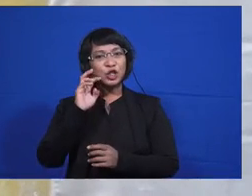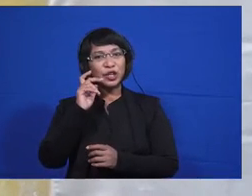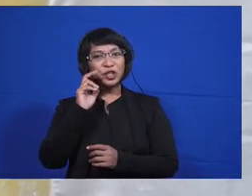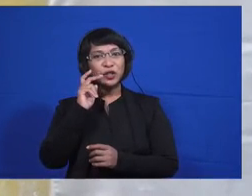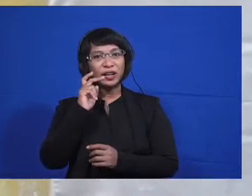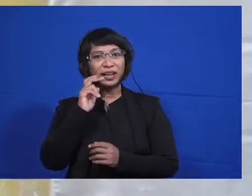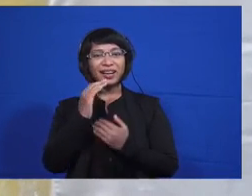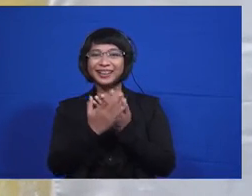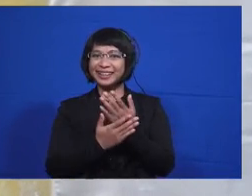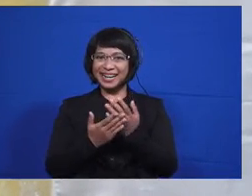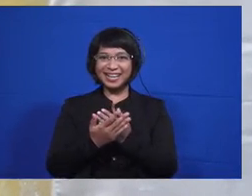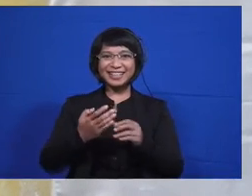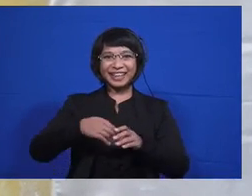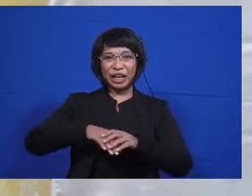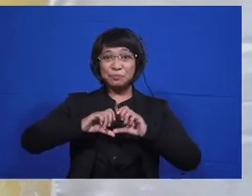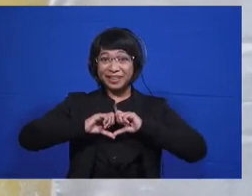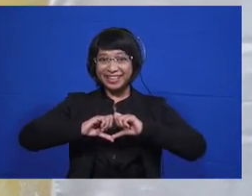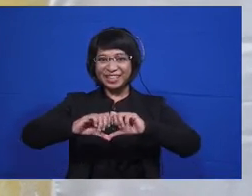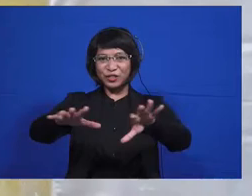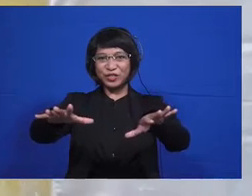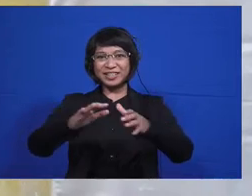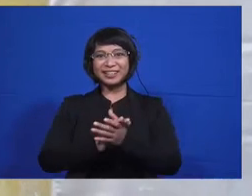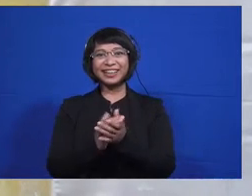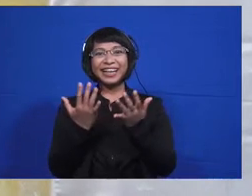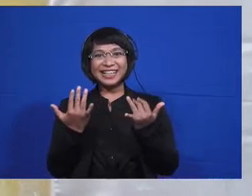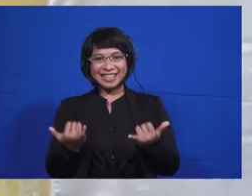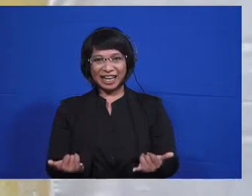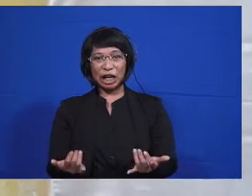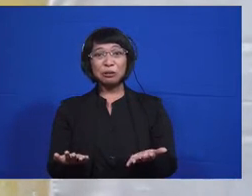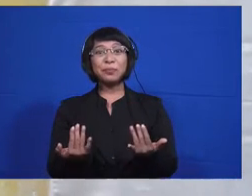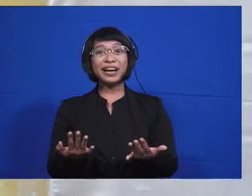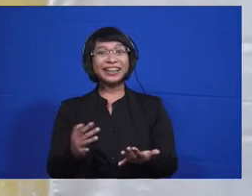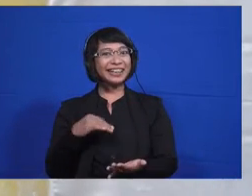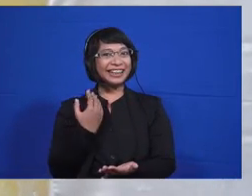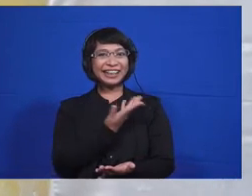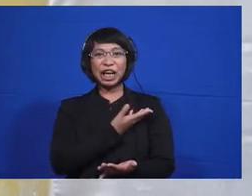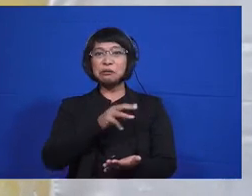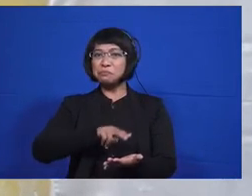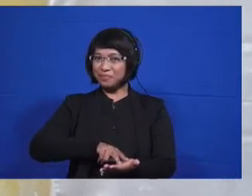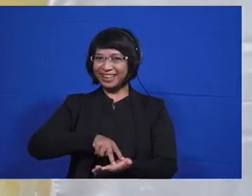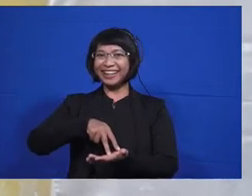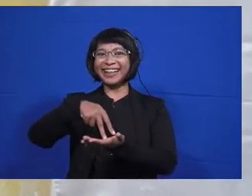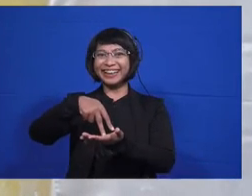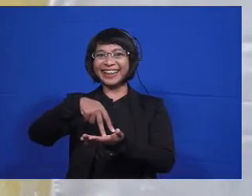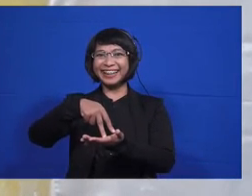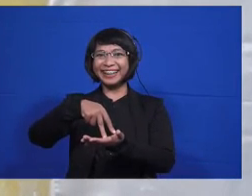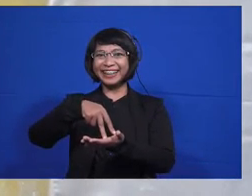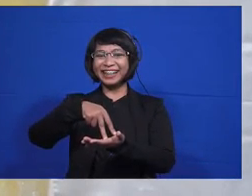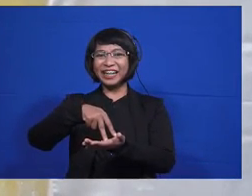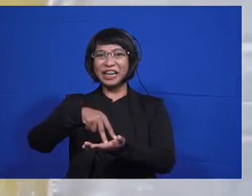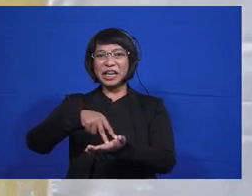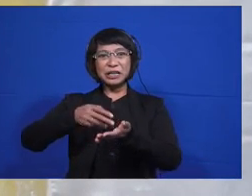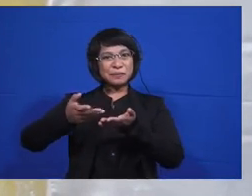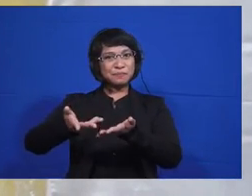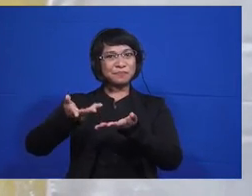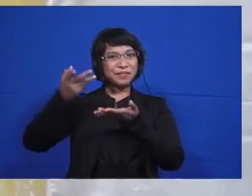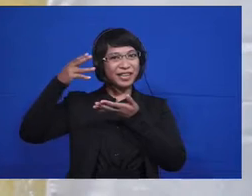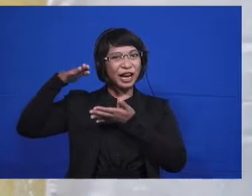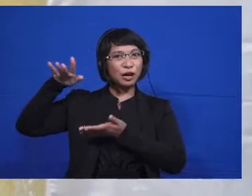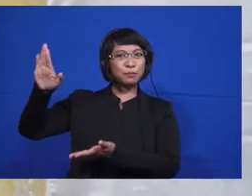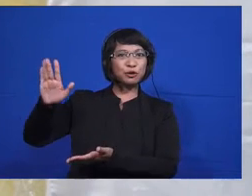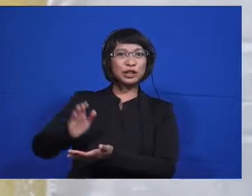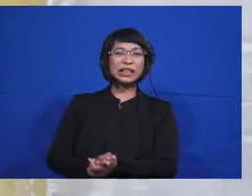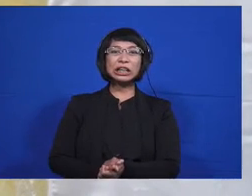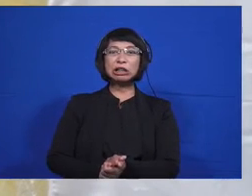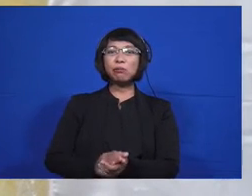Saudara-saudari yang terkasih dalam Kristus, sekarang marilah kita bangkit berdiri untuk menyambut perarakan para